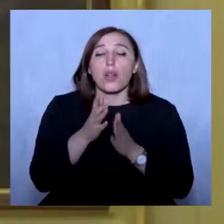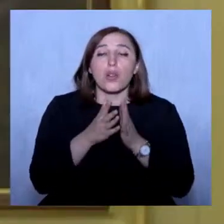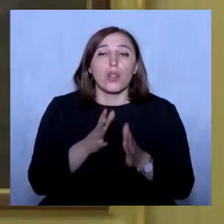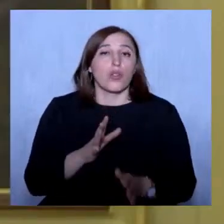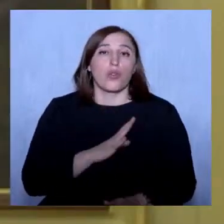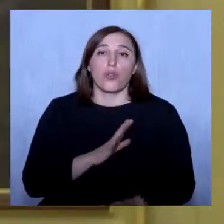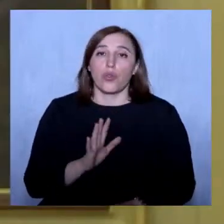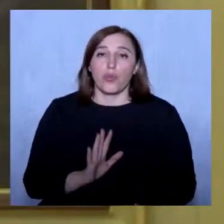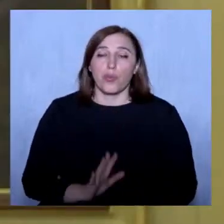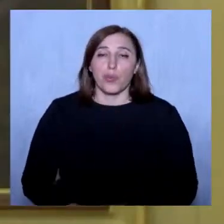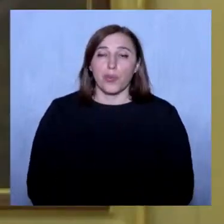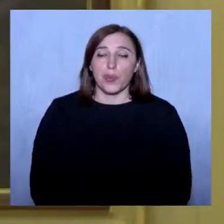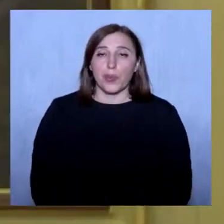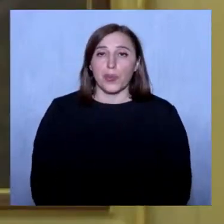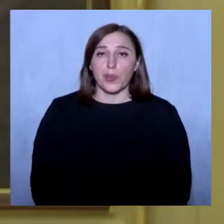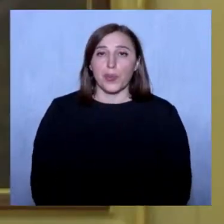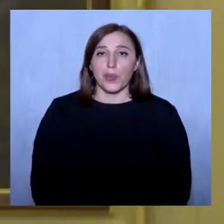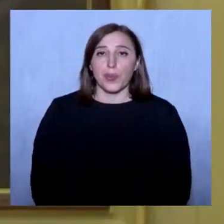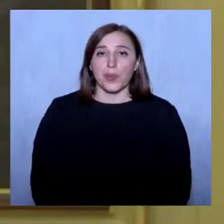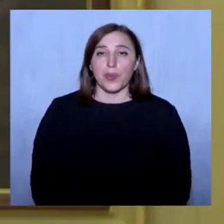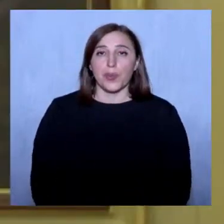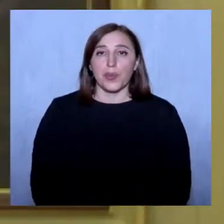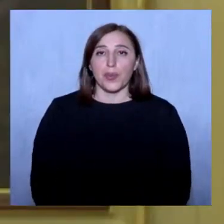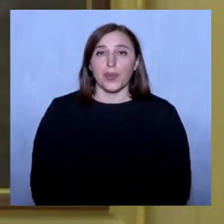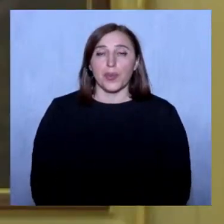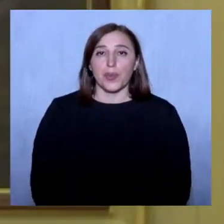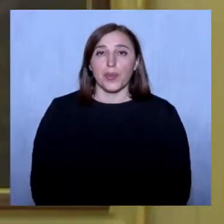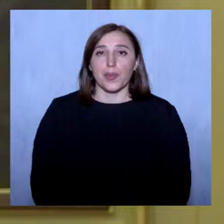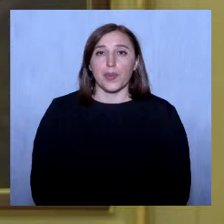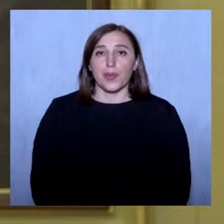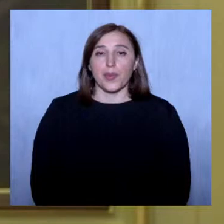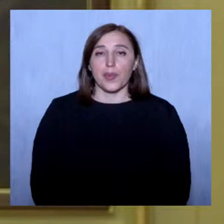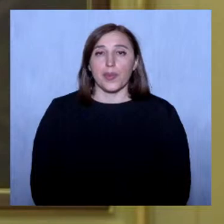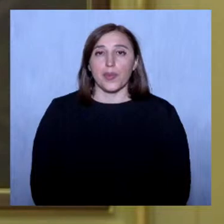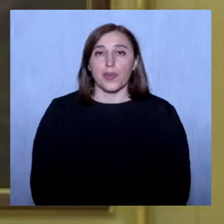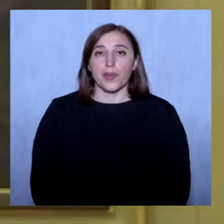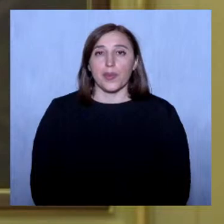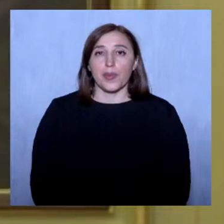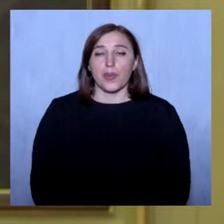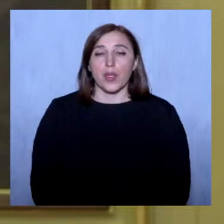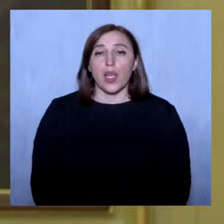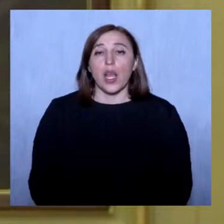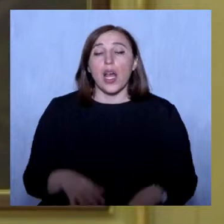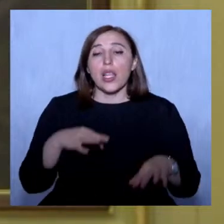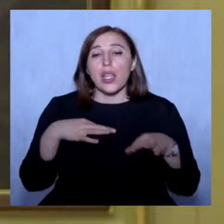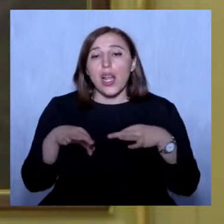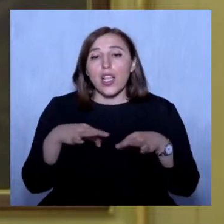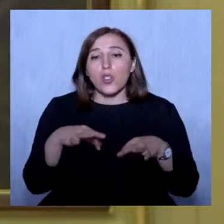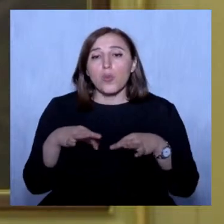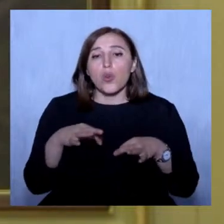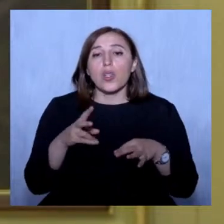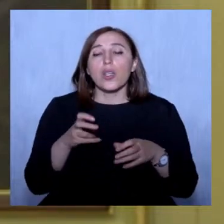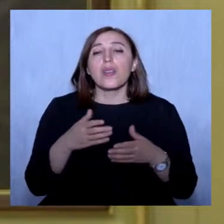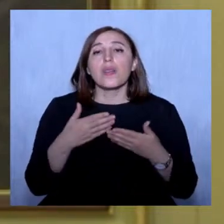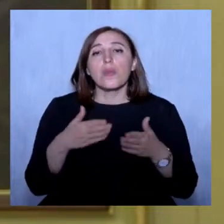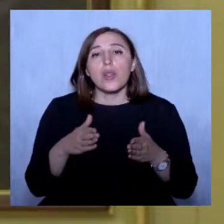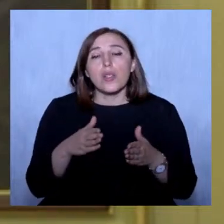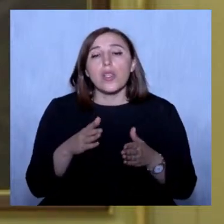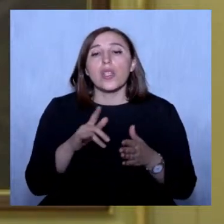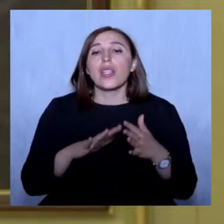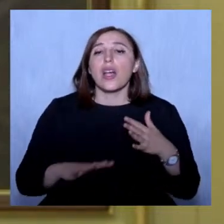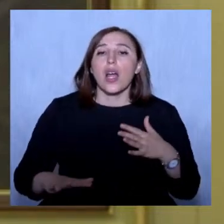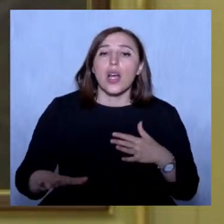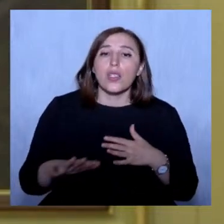Հանսպորտային բոլոր հաղորդակցությունների այդ